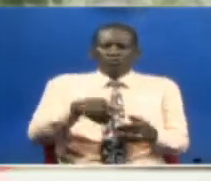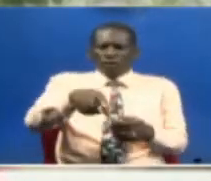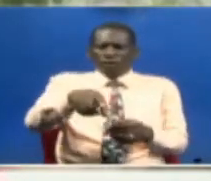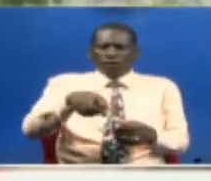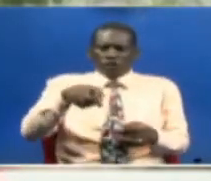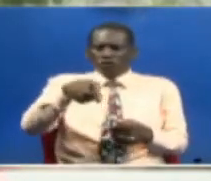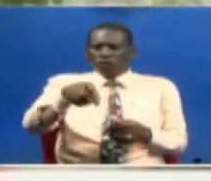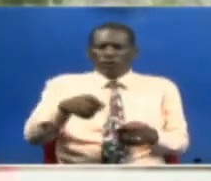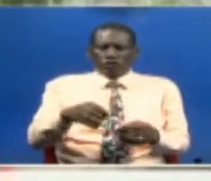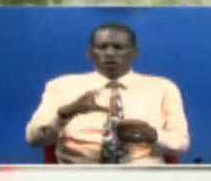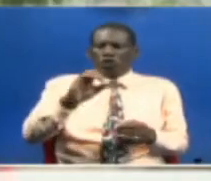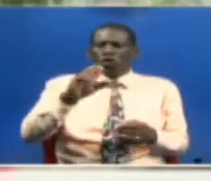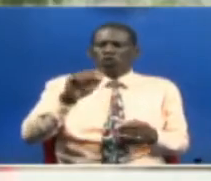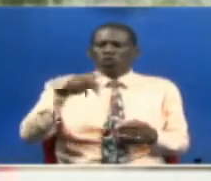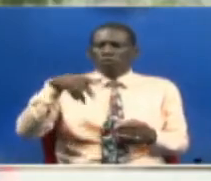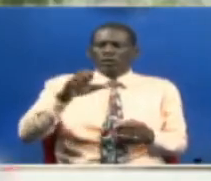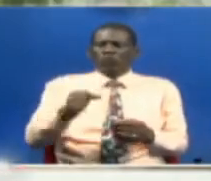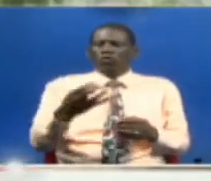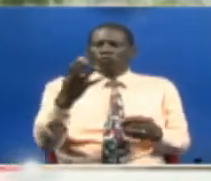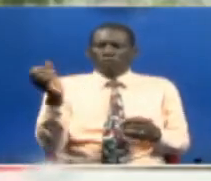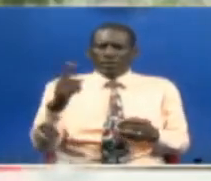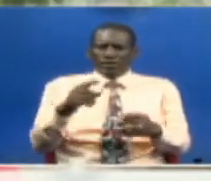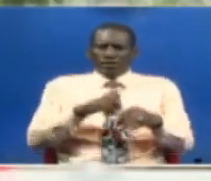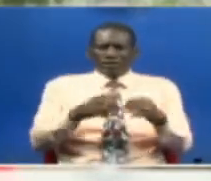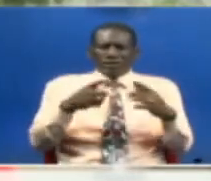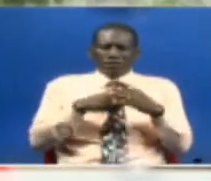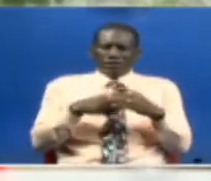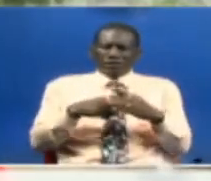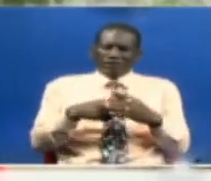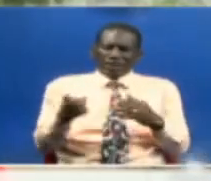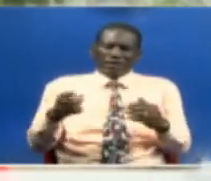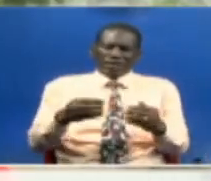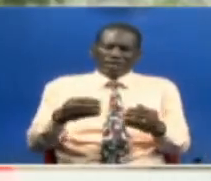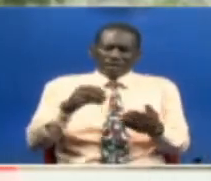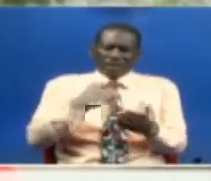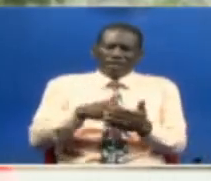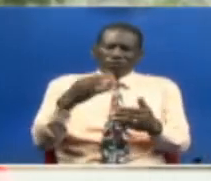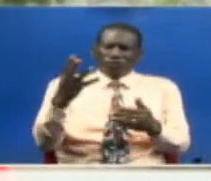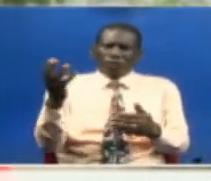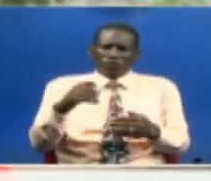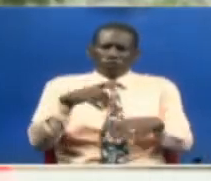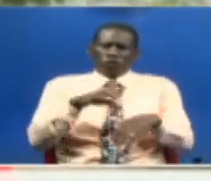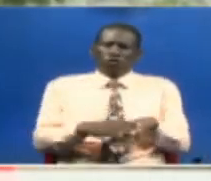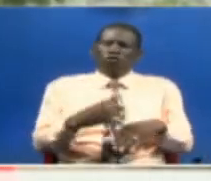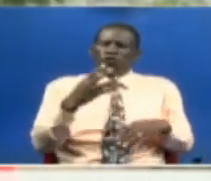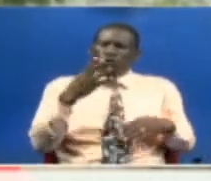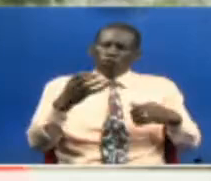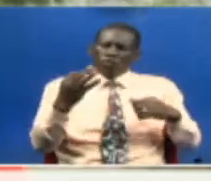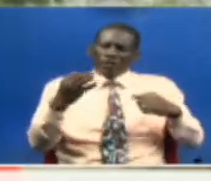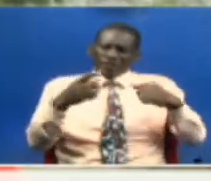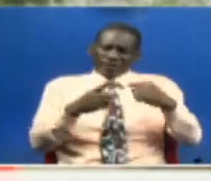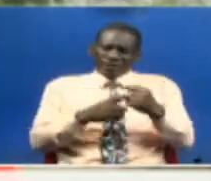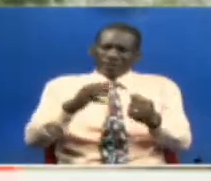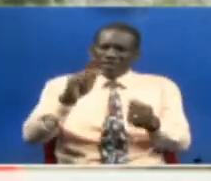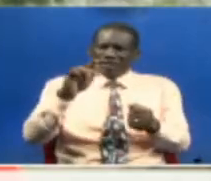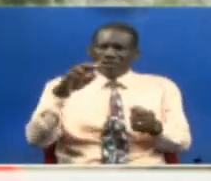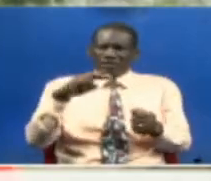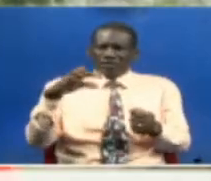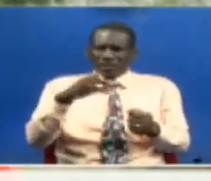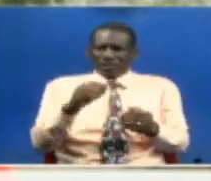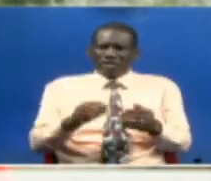tulipo kufungua kwa miezi minne, tukifungua, tukapata kilo 186. Mara pili tukifungua tena, tukapata kilo